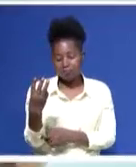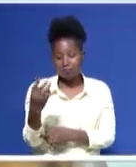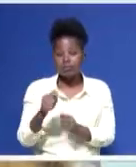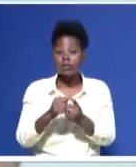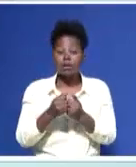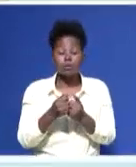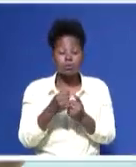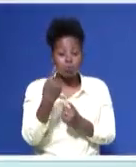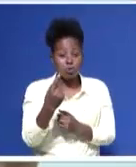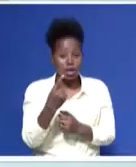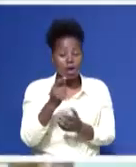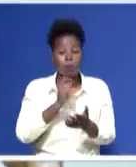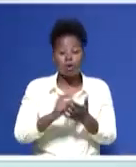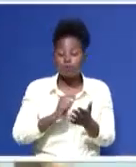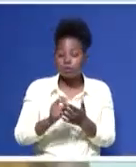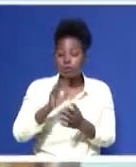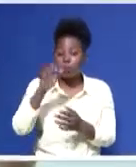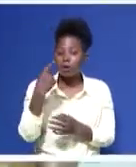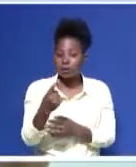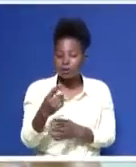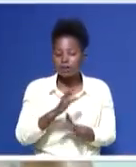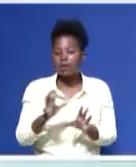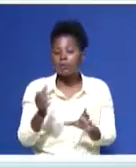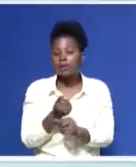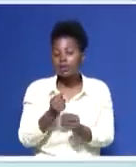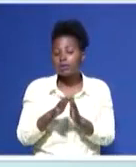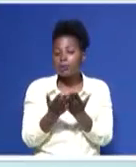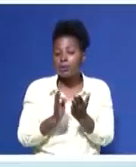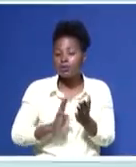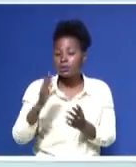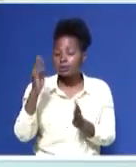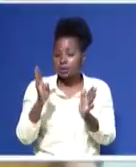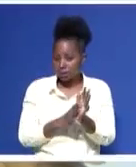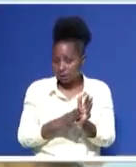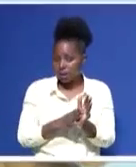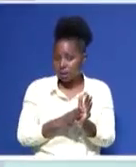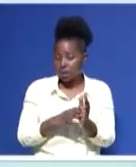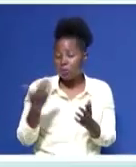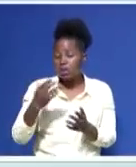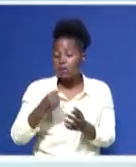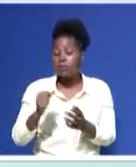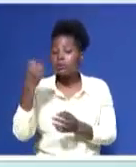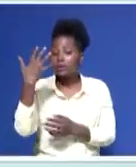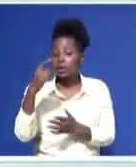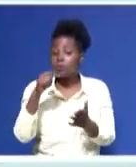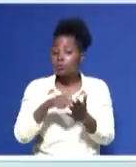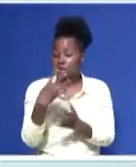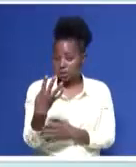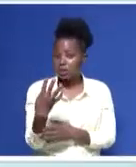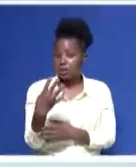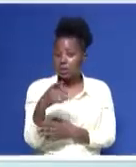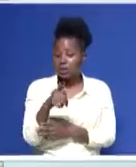wanafunzi wa mwaka wa kwanza wamepangiwa pesa vitabu bilioni 9.14, wanafunzi wanaoendelea bilioni 5.4. Na katika hizo